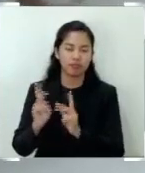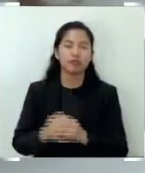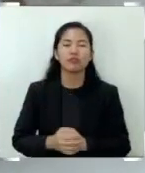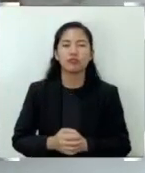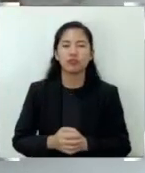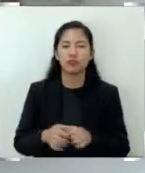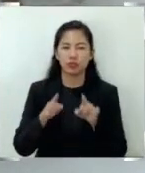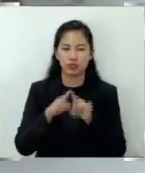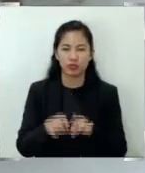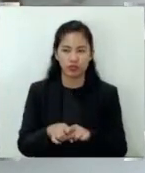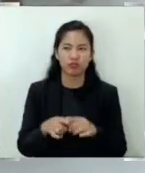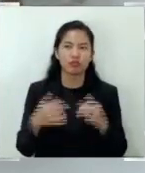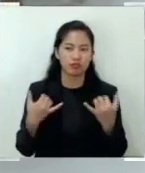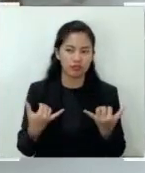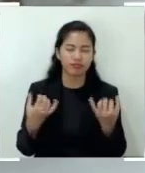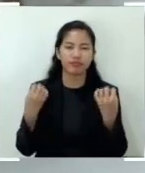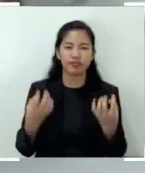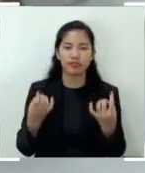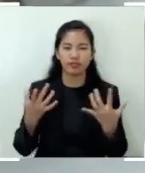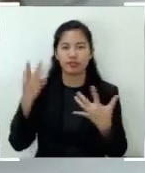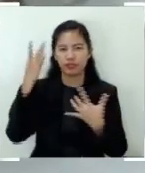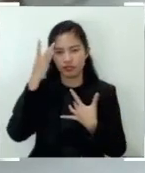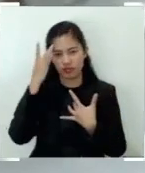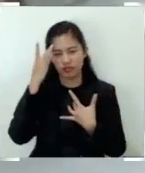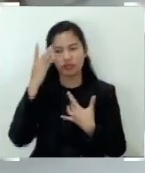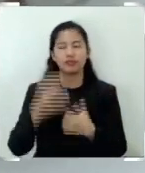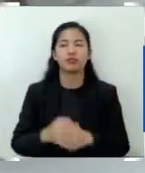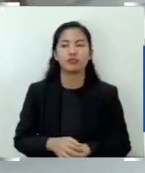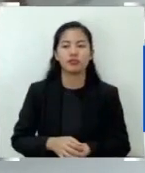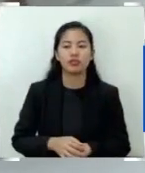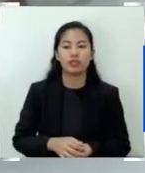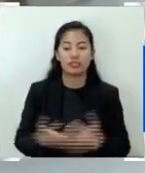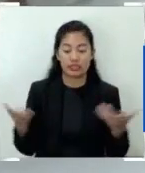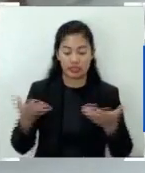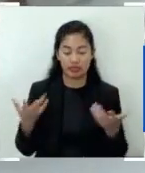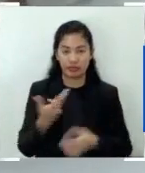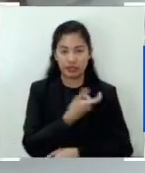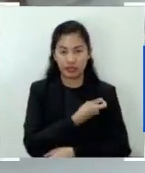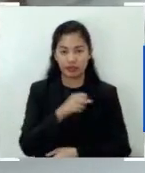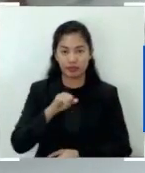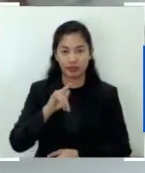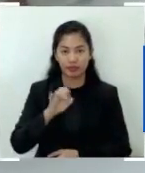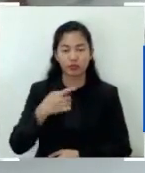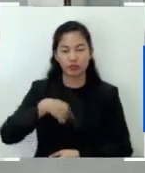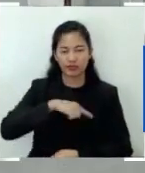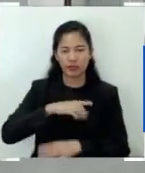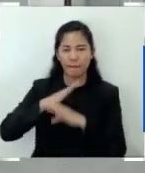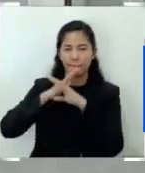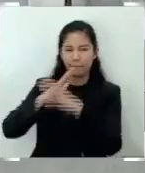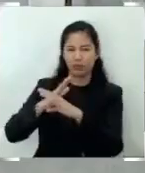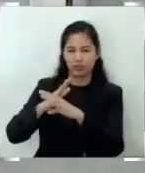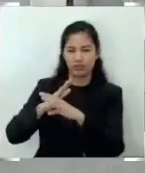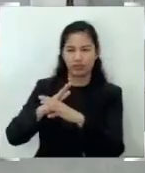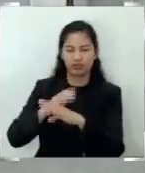po yung cases sa labas. Kahit po man lang dito sa vaccination site ay maiwasan po natin yung ganung contamination.